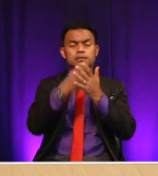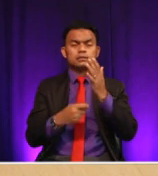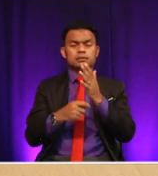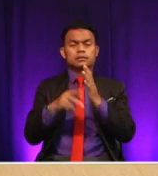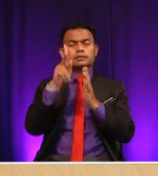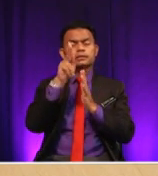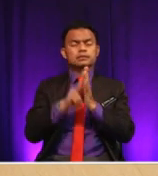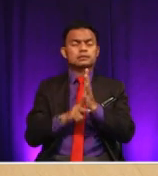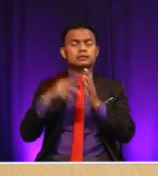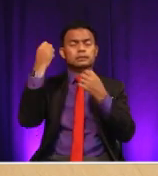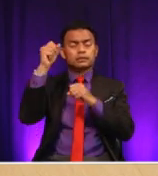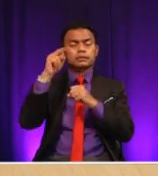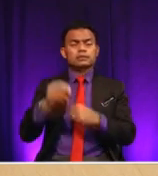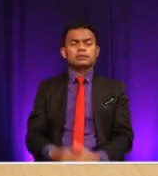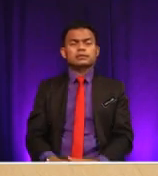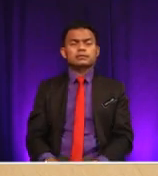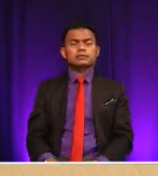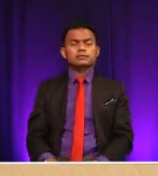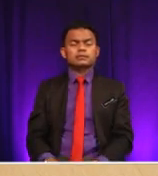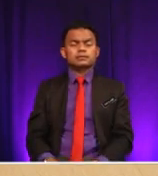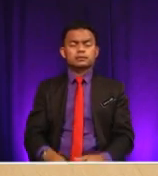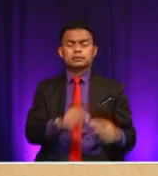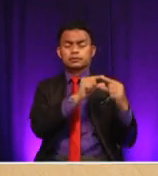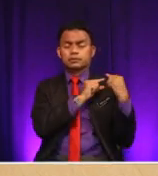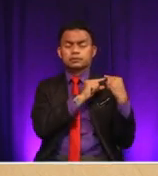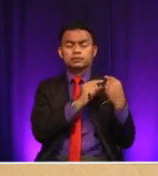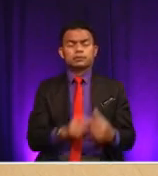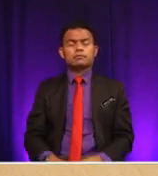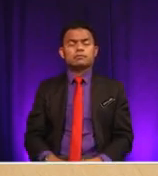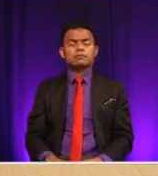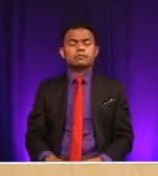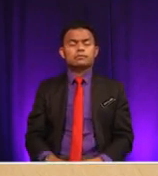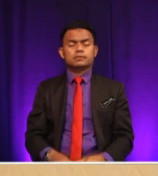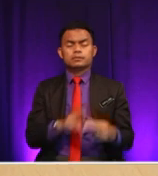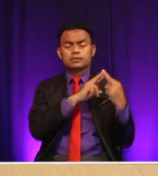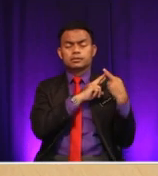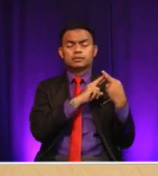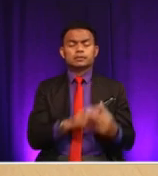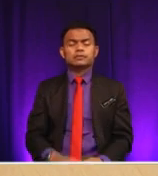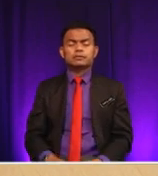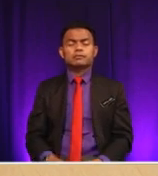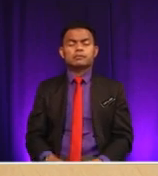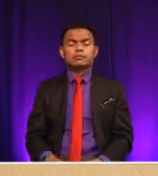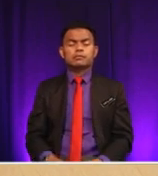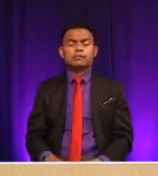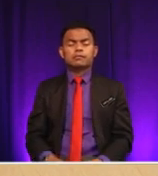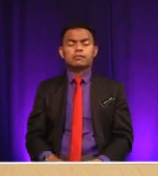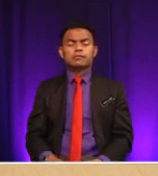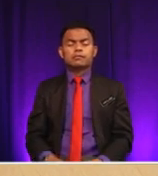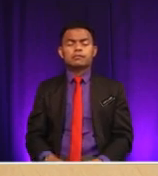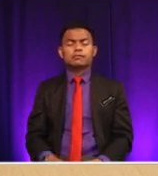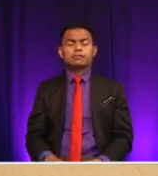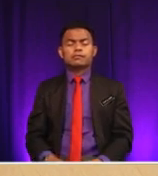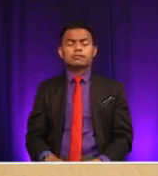kritikan selanjutnya nilai tanggung jawab kritikan Sanjungan terhadap nilai rasional Oke kritikan terhadap Sanjungan